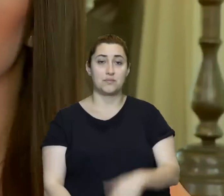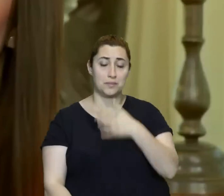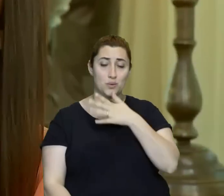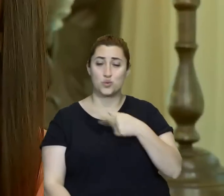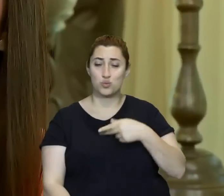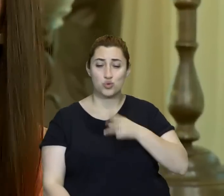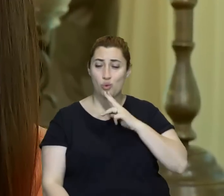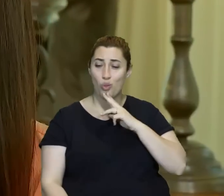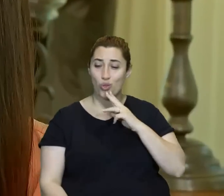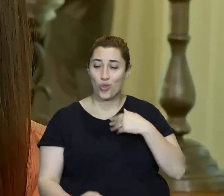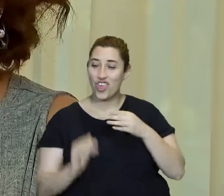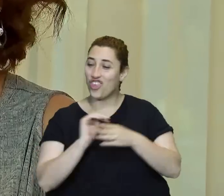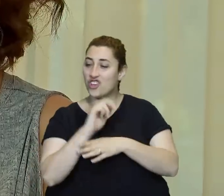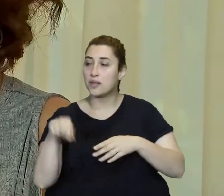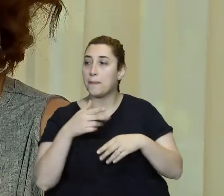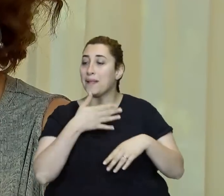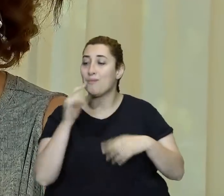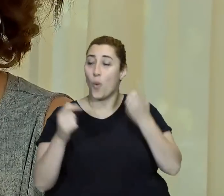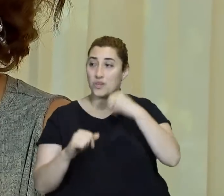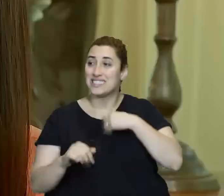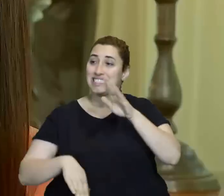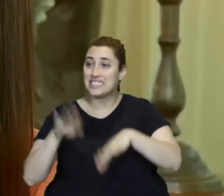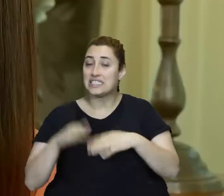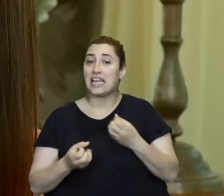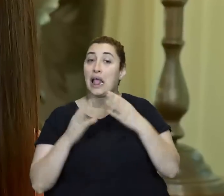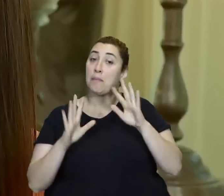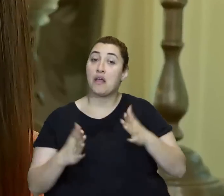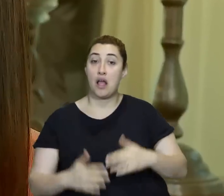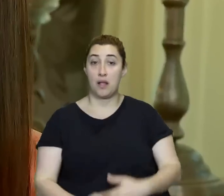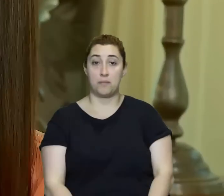Biliyorsun son yaşadıklarımı bilmiyor. O yüzden ikna etmek de zor olacak.